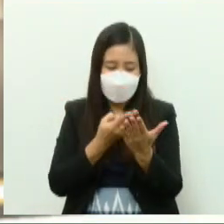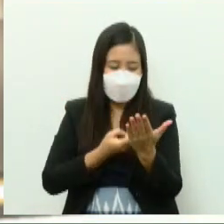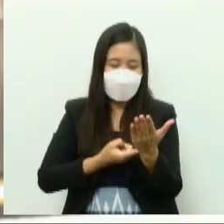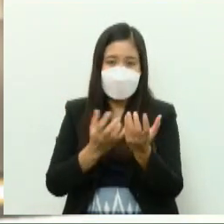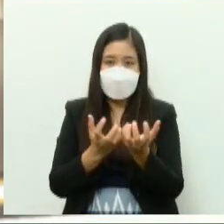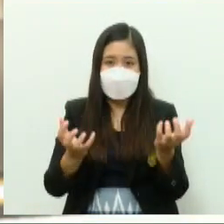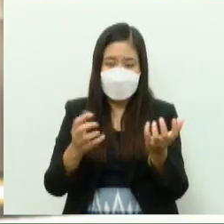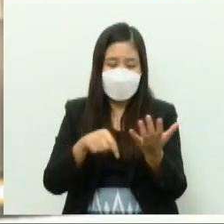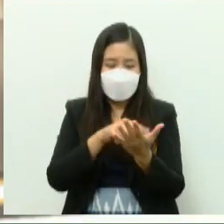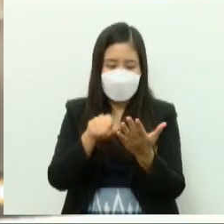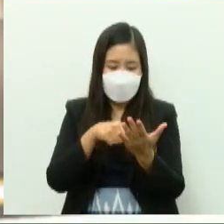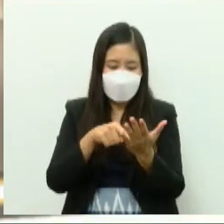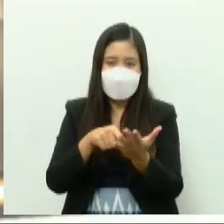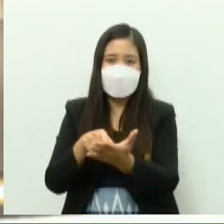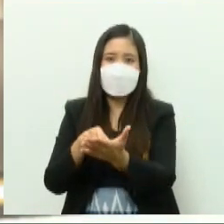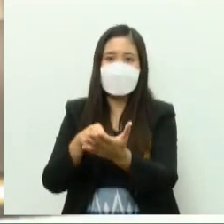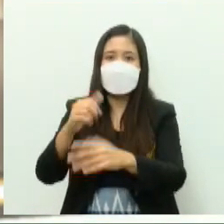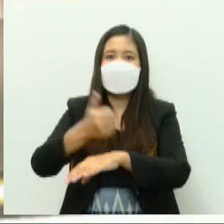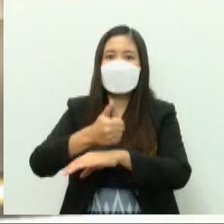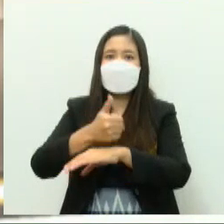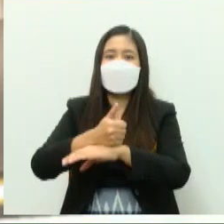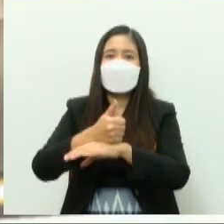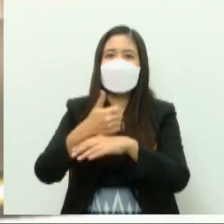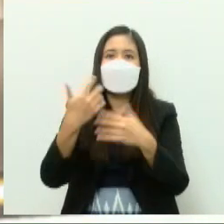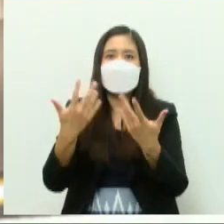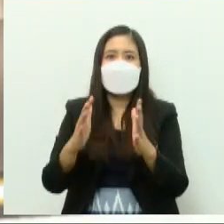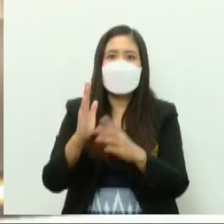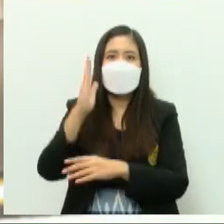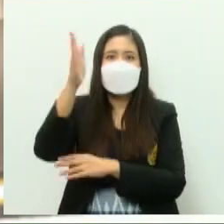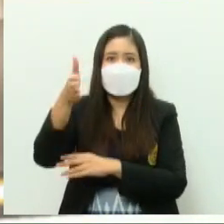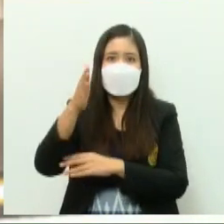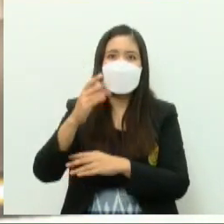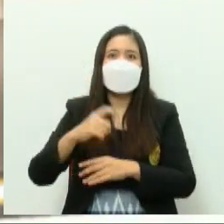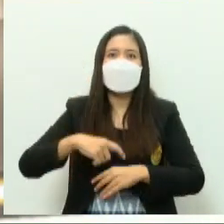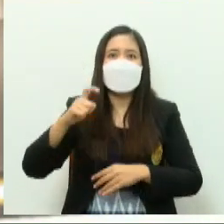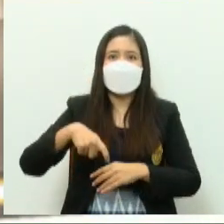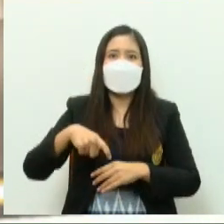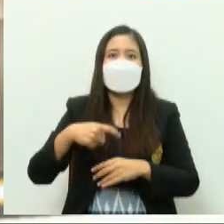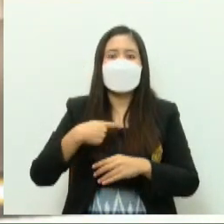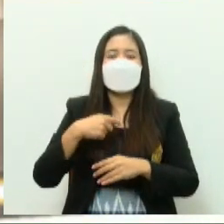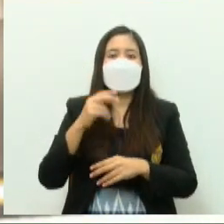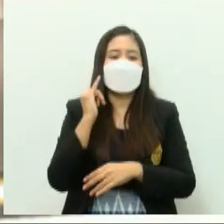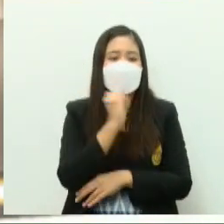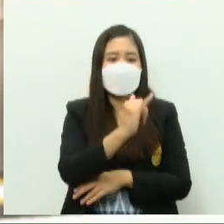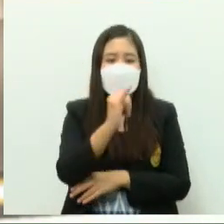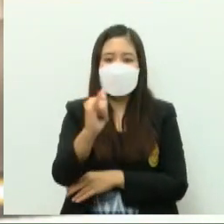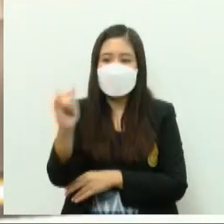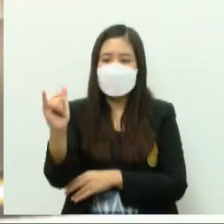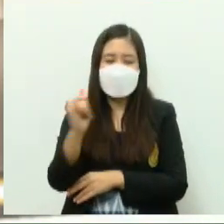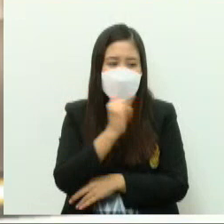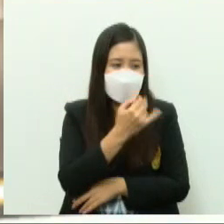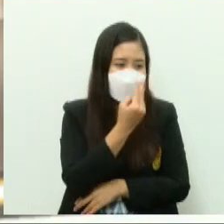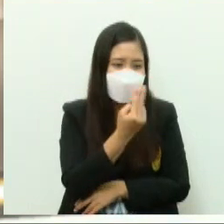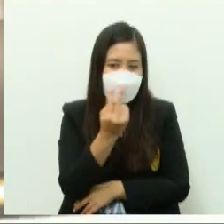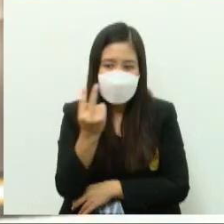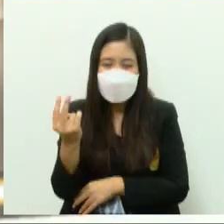มได้เรียนกับทางท่านผู้อำนวยการสำนักแล้วว่าต่อไปนี้เราต้องไปนิเทศหรือไปเยี่ยมเยียนส่งเสริม